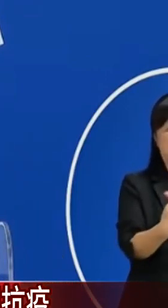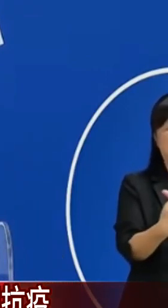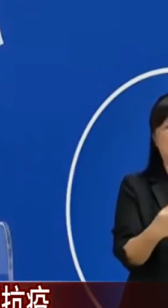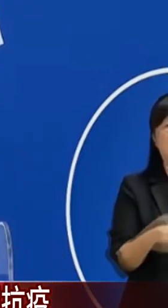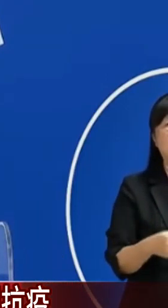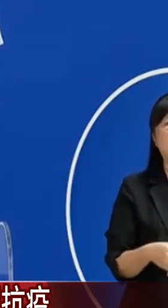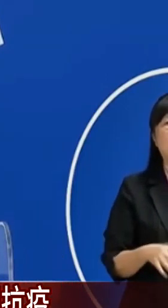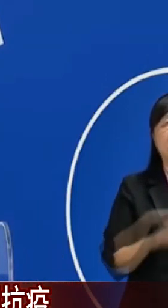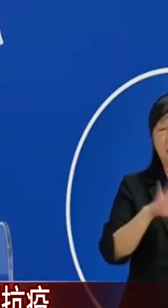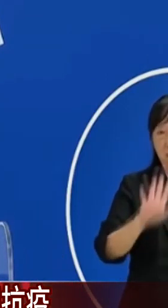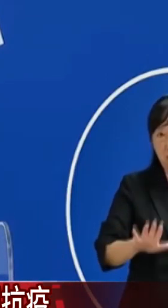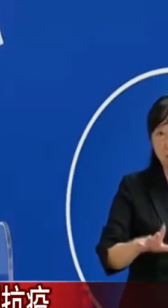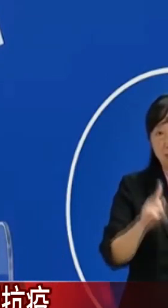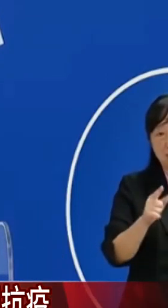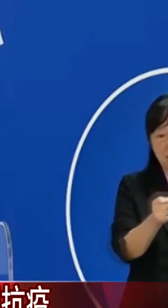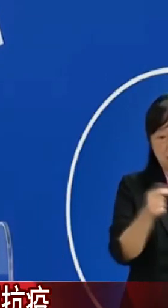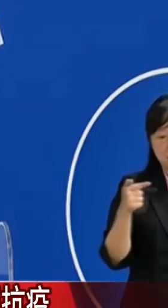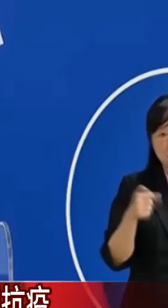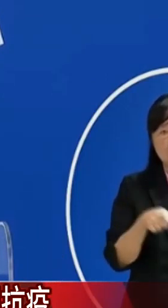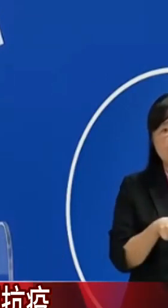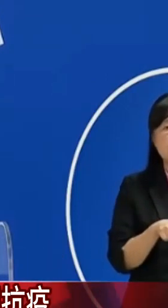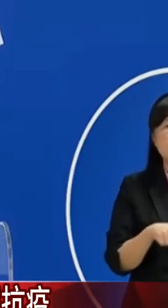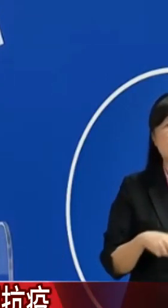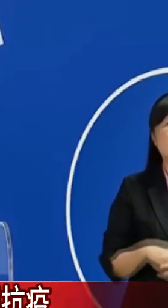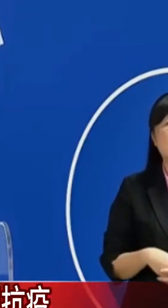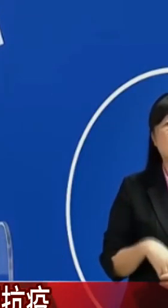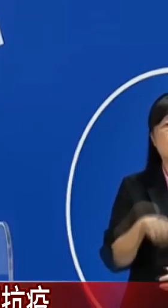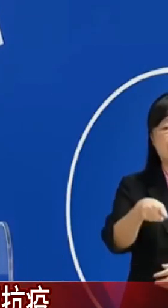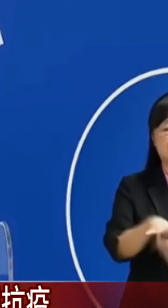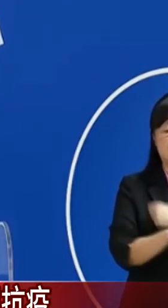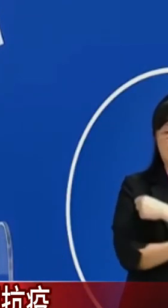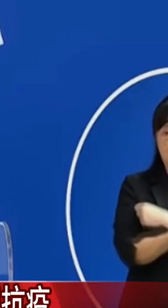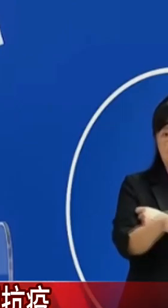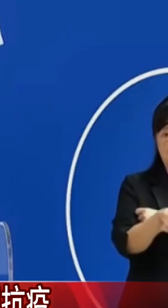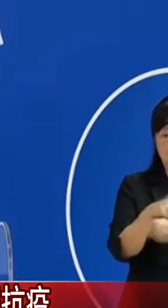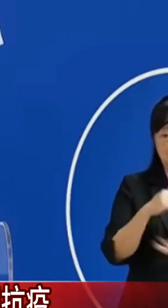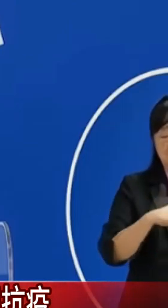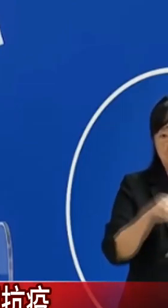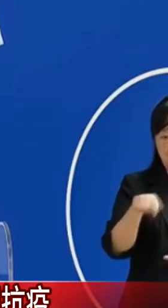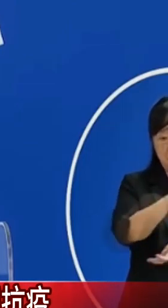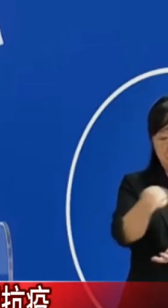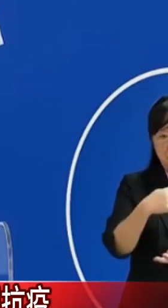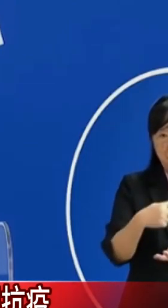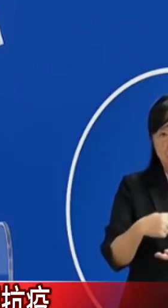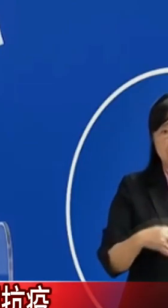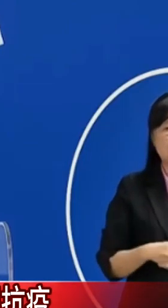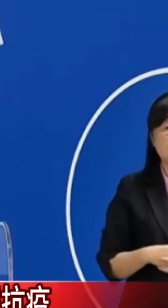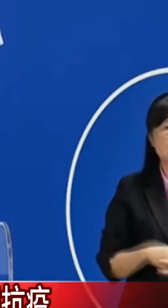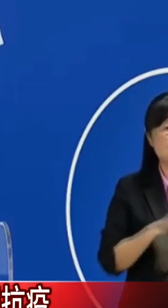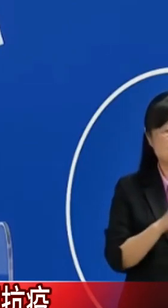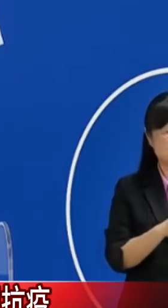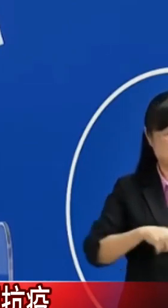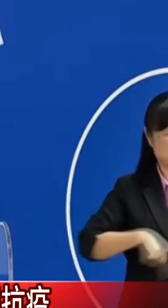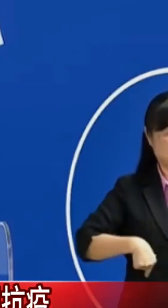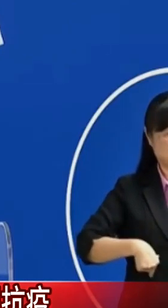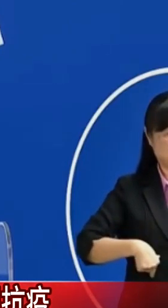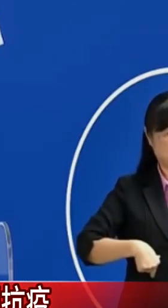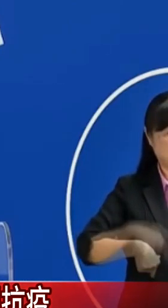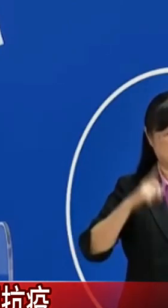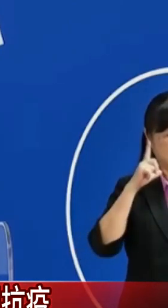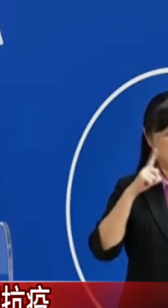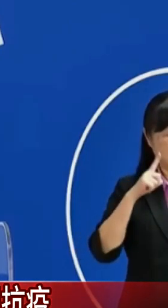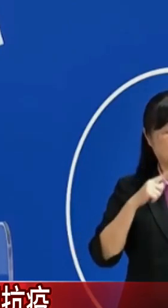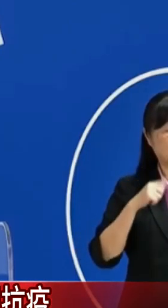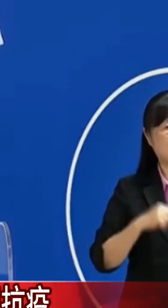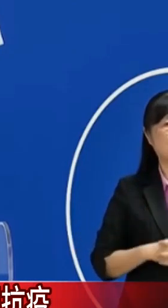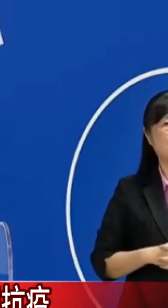个疫情更严峻的时候，啊，基层的医师。其实已经勇敢地跳出